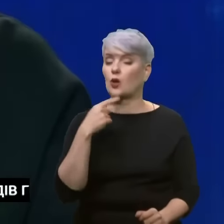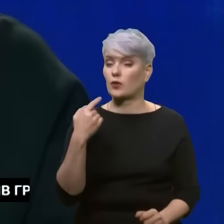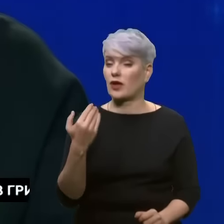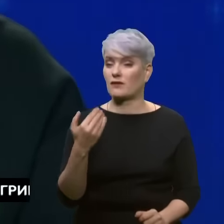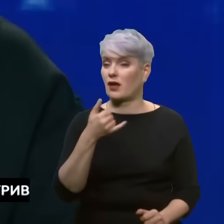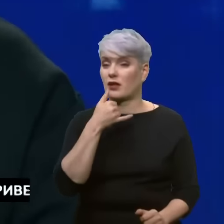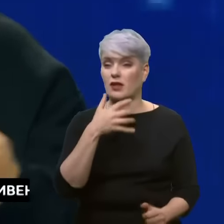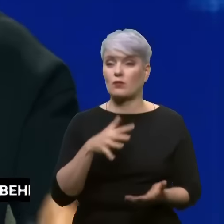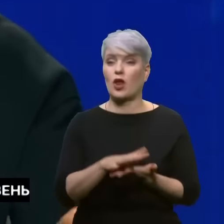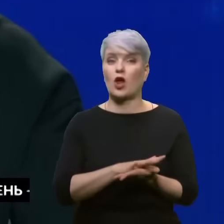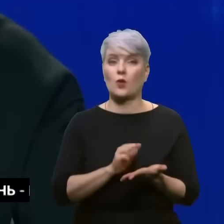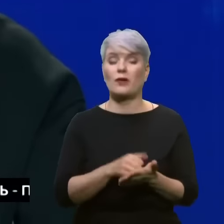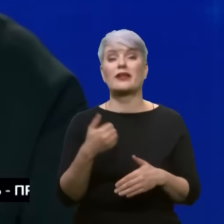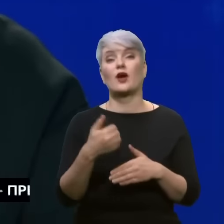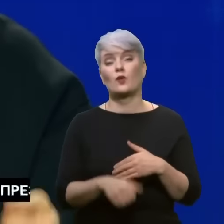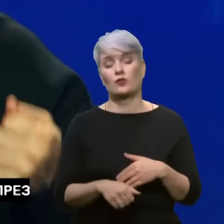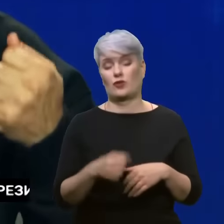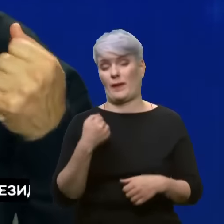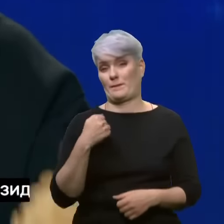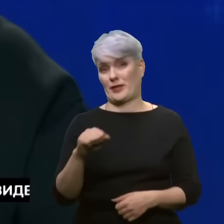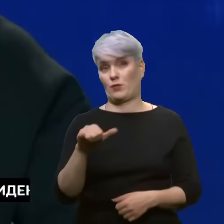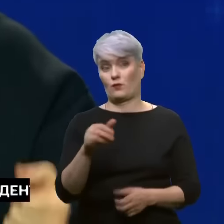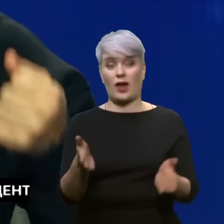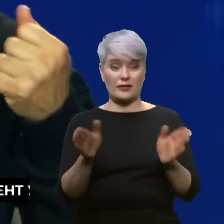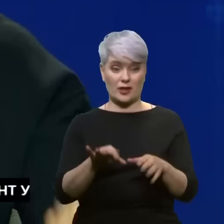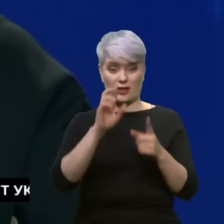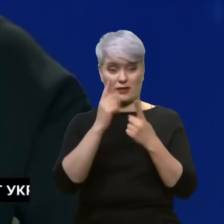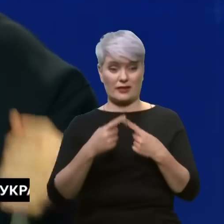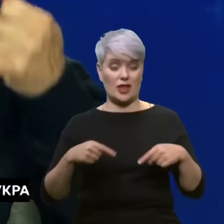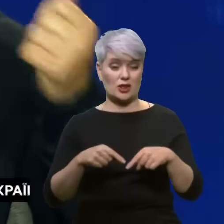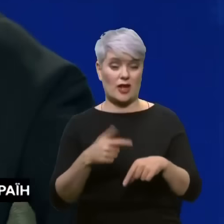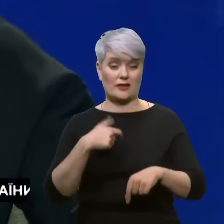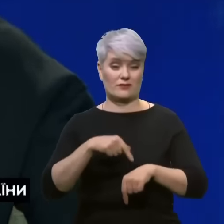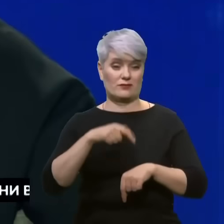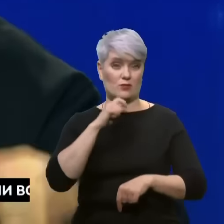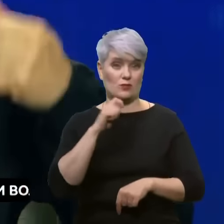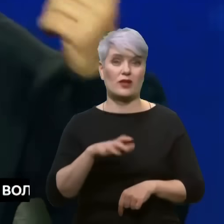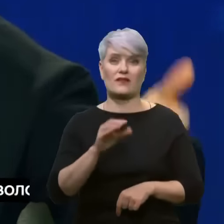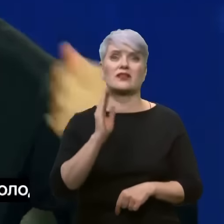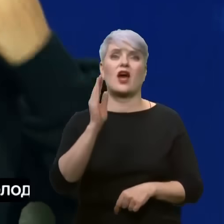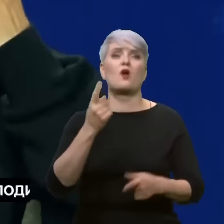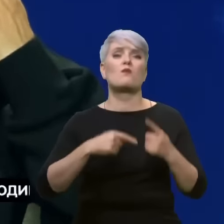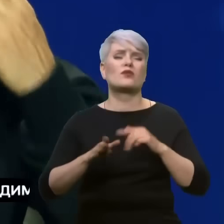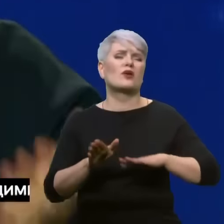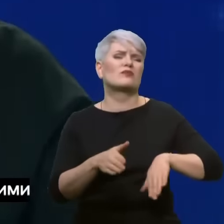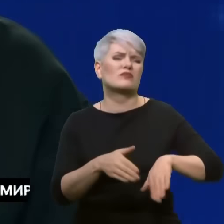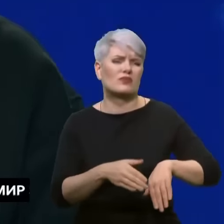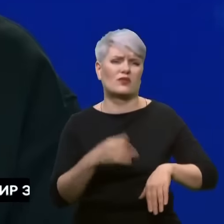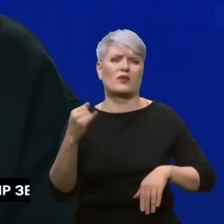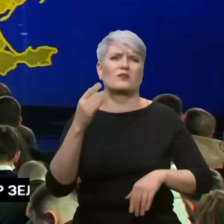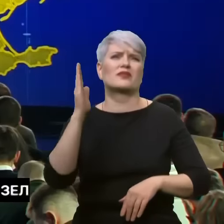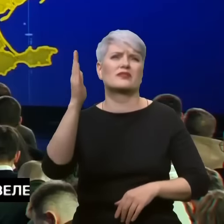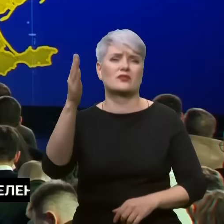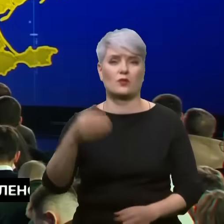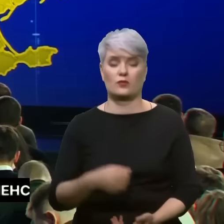змогла зруйнувати, це вже перемога. У вас залишилась держава, ідентичність, ви все повернете згодом з історією. Я